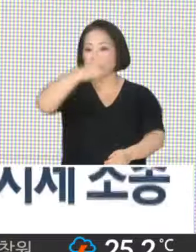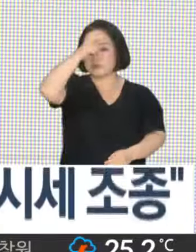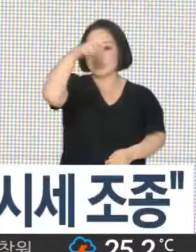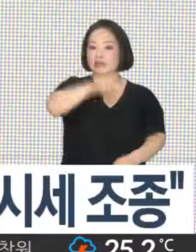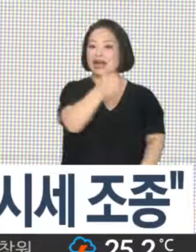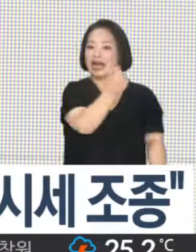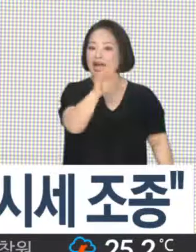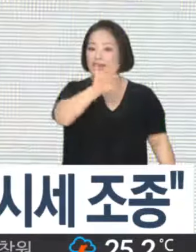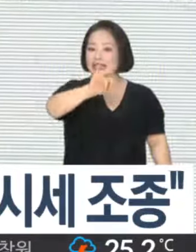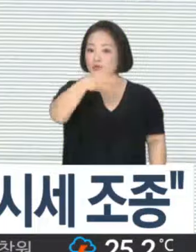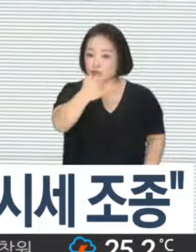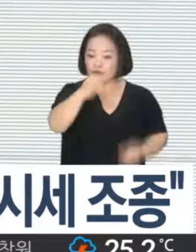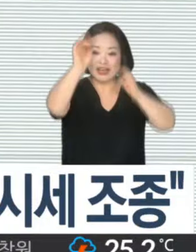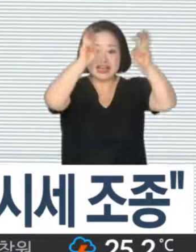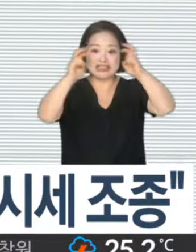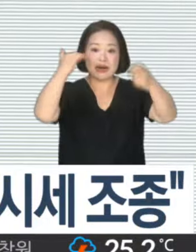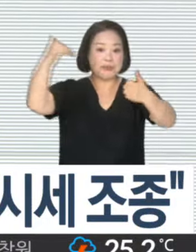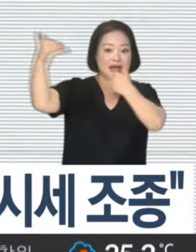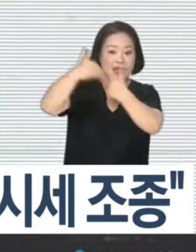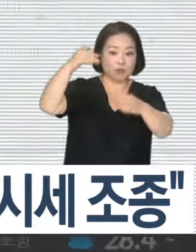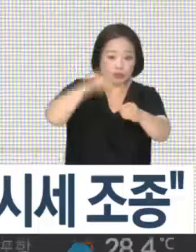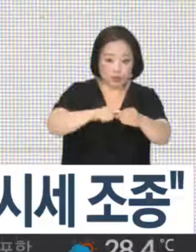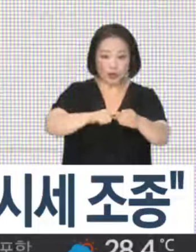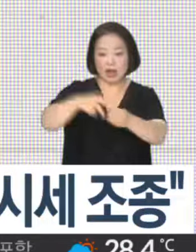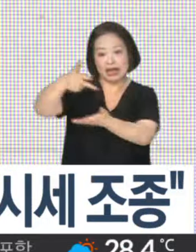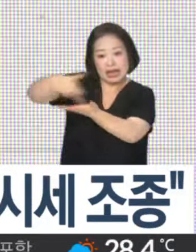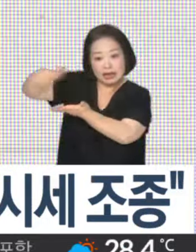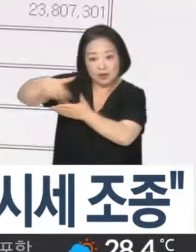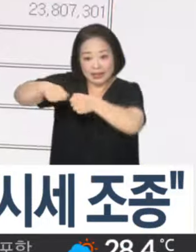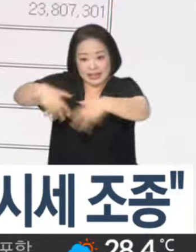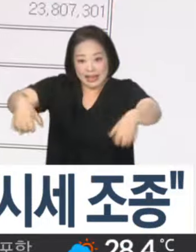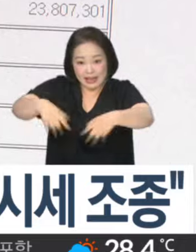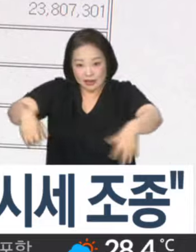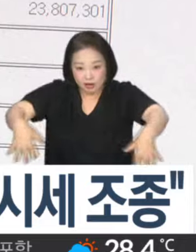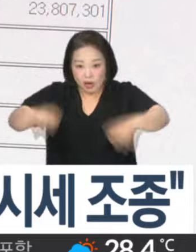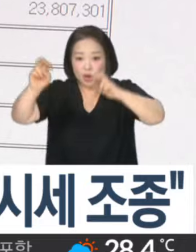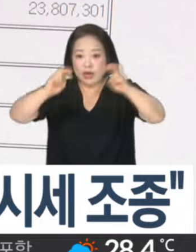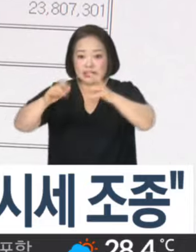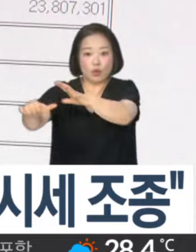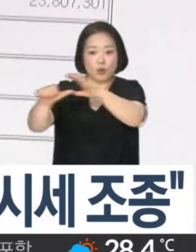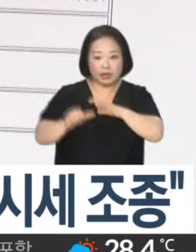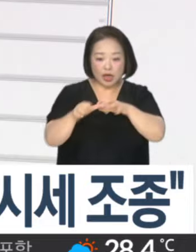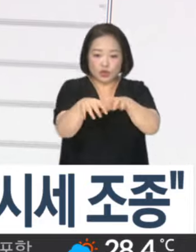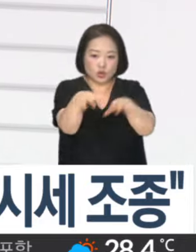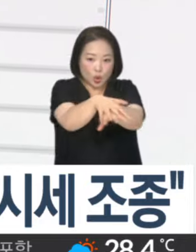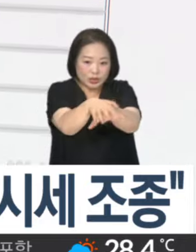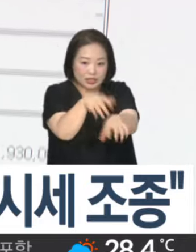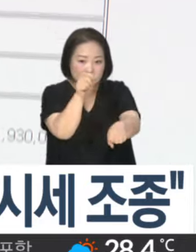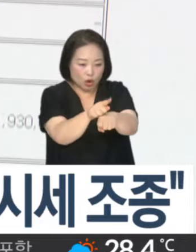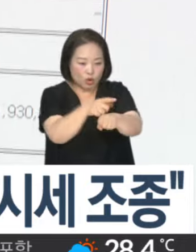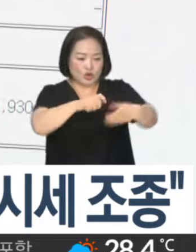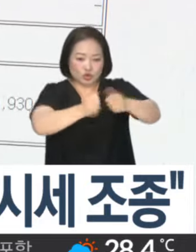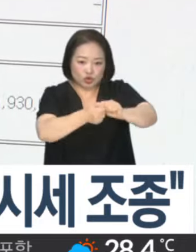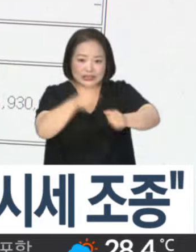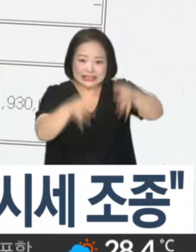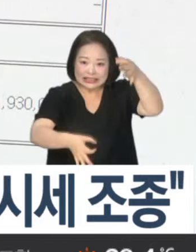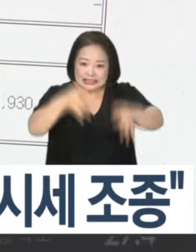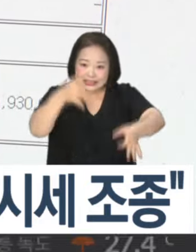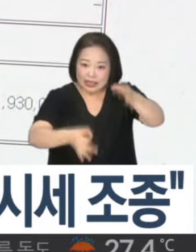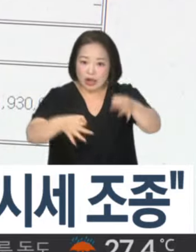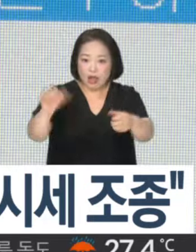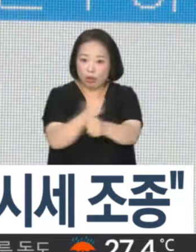하이브의 공개 매수를 방해하기 위해 카카오가 계열사들을 동원해 계획적, 조직적으로 시세조종에 나선 것으로